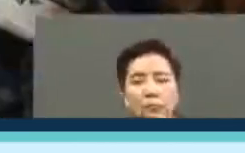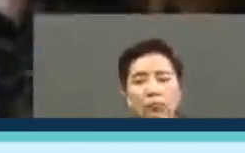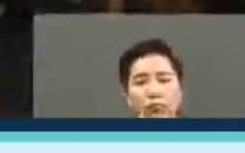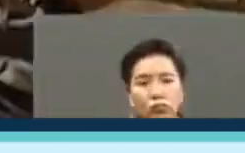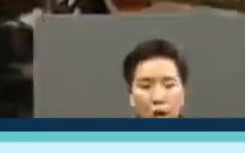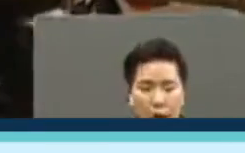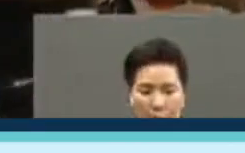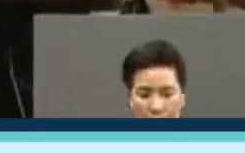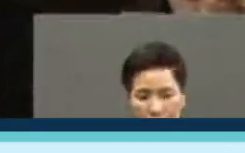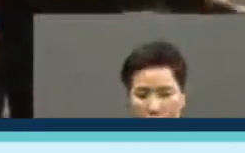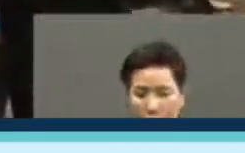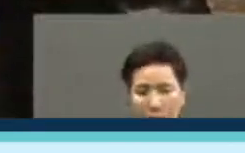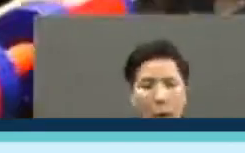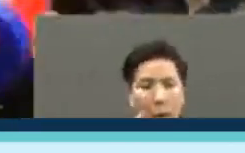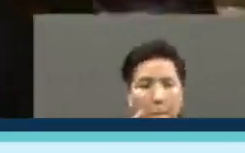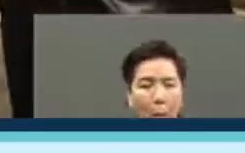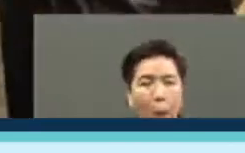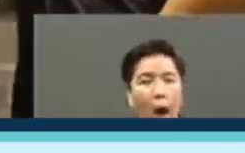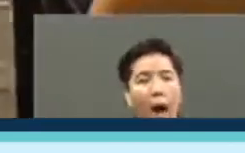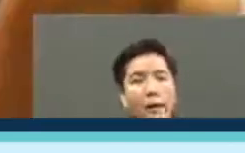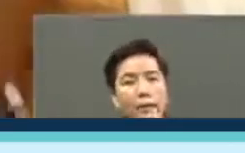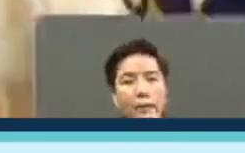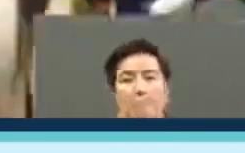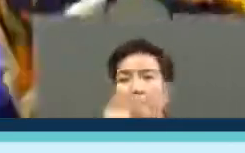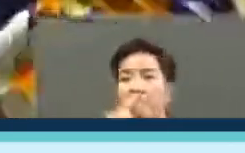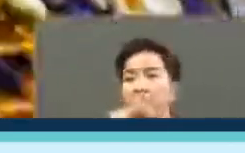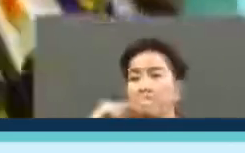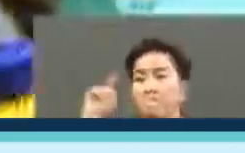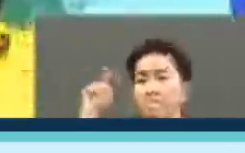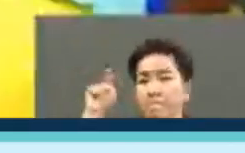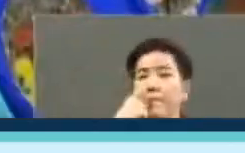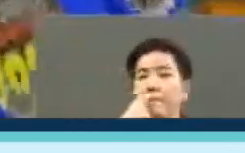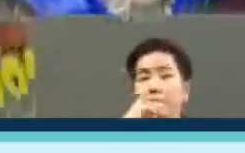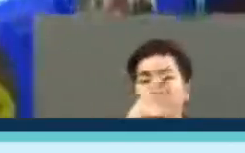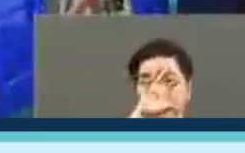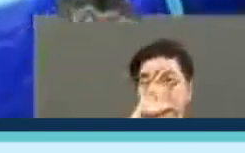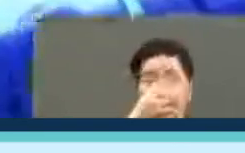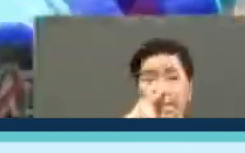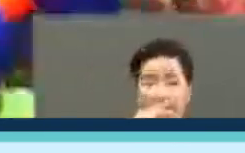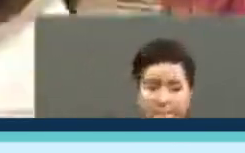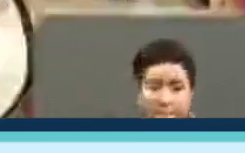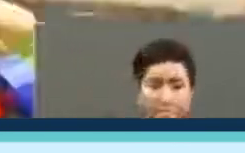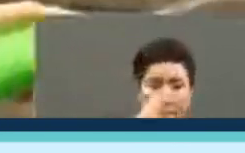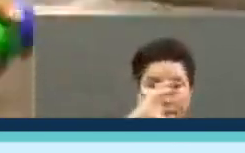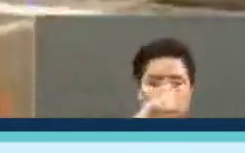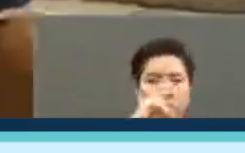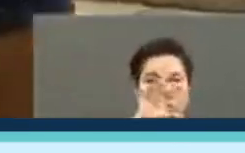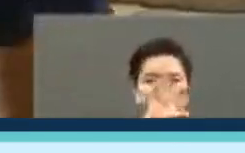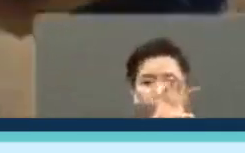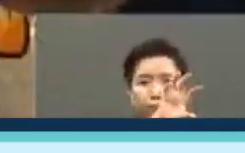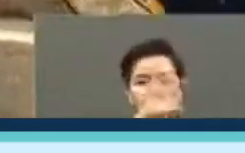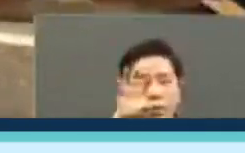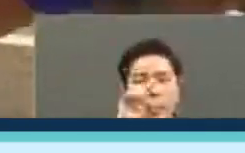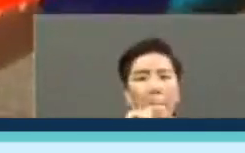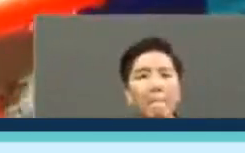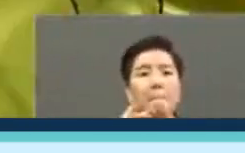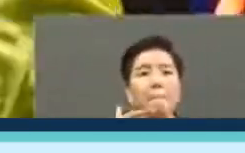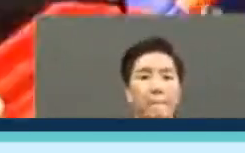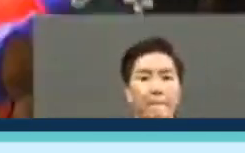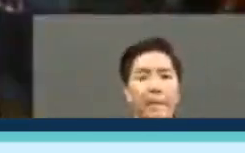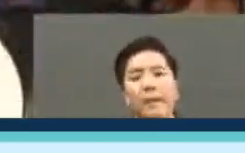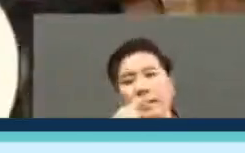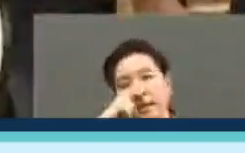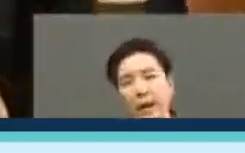ที่30นะคะการจัดสงกรานต์นะคะจะได้รับความสนใจจากนักท่องเที่ยวทั้งชาวไทยและชาวต่างชาตินะคะแล้วก็มีส่วนสำคัญในการกระตุ้นเศรษฐกิ